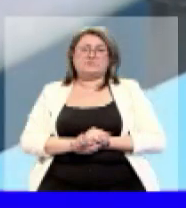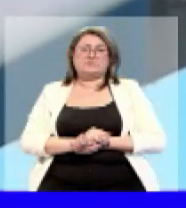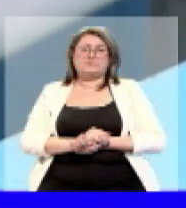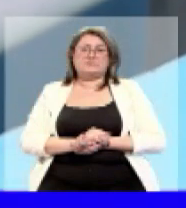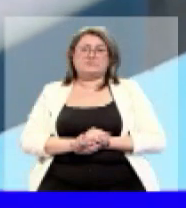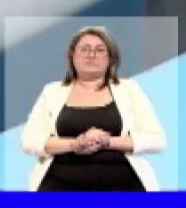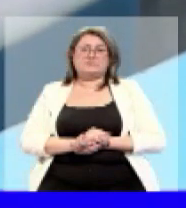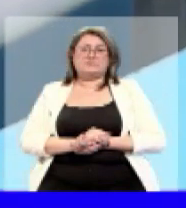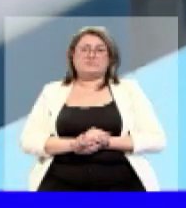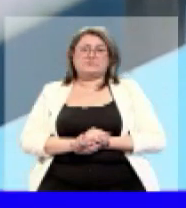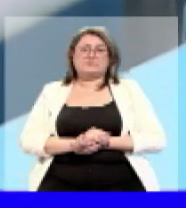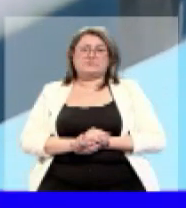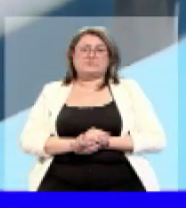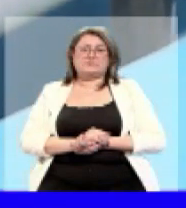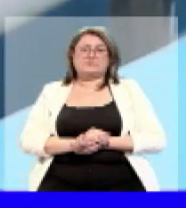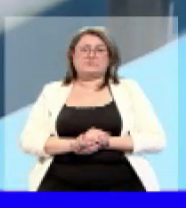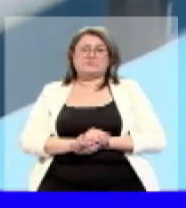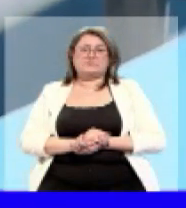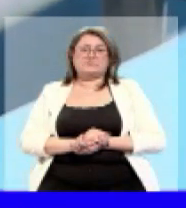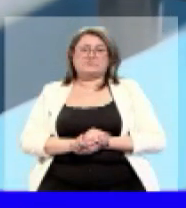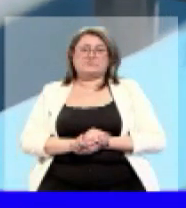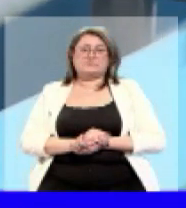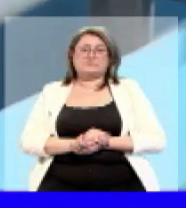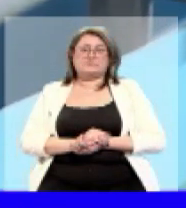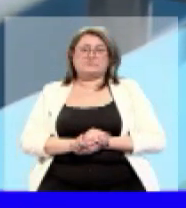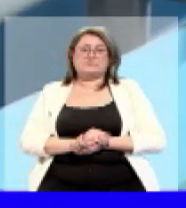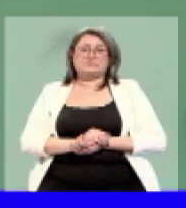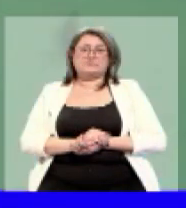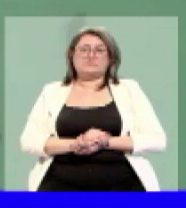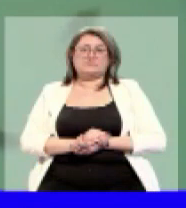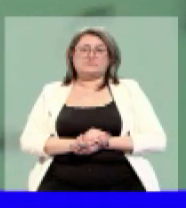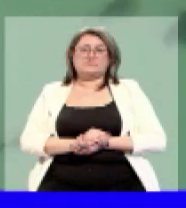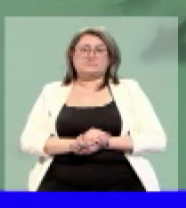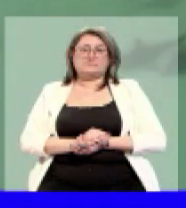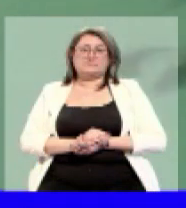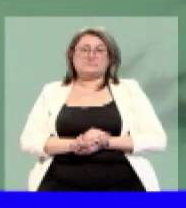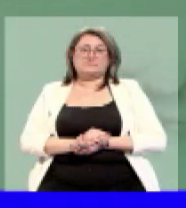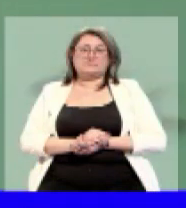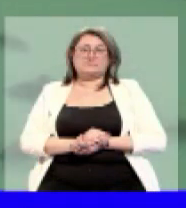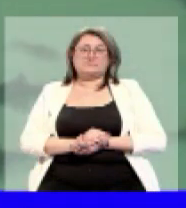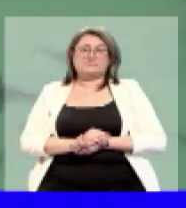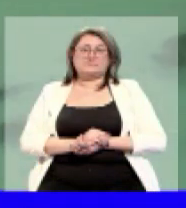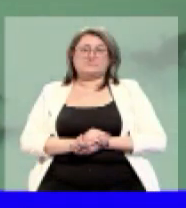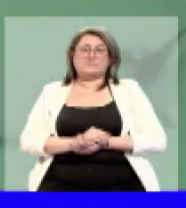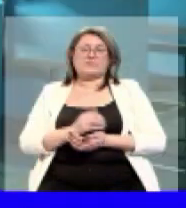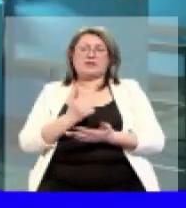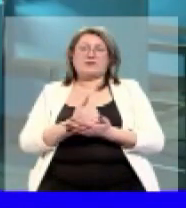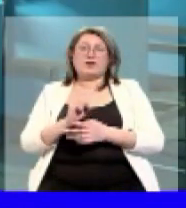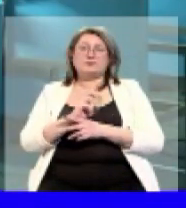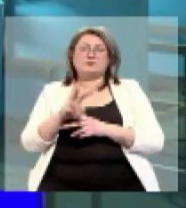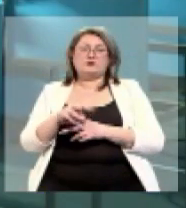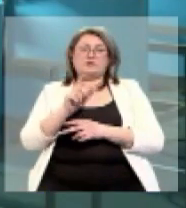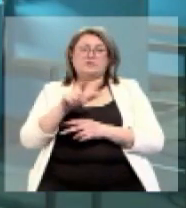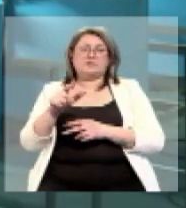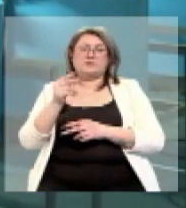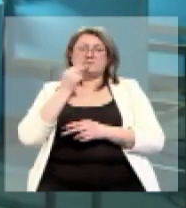ұласып отыр. Шаруашылықтың негізгі өнімі де осы. Ең бастысы тұрғындарды нәрлі, табиғи өніммен қамтамасыз ету, дейді ол.